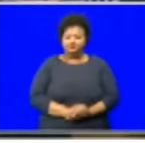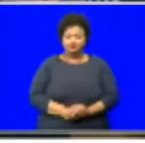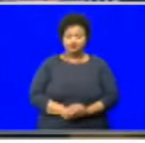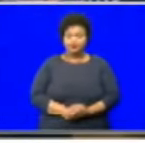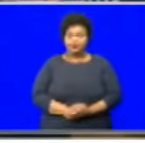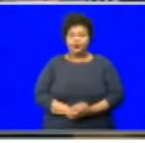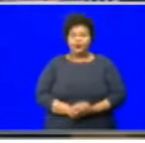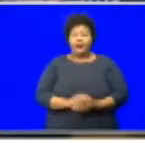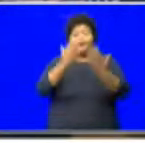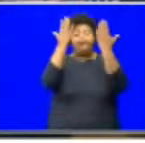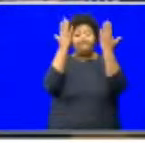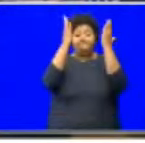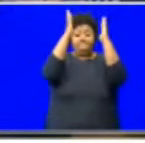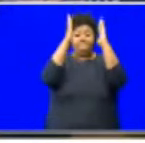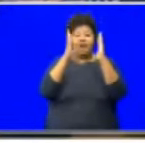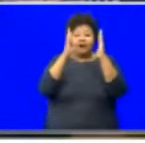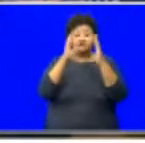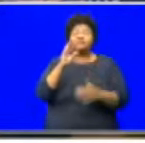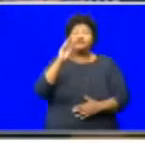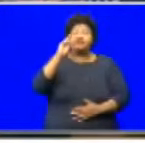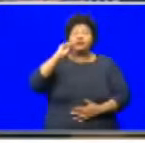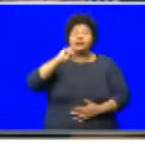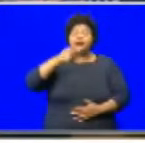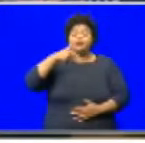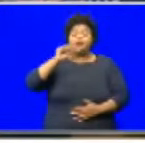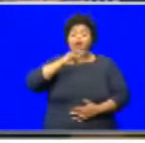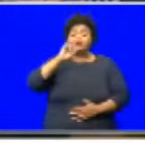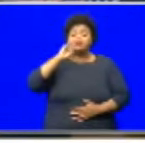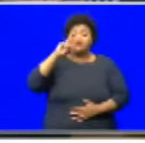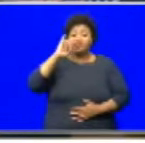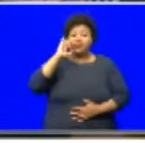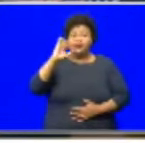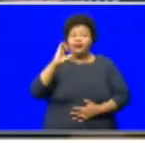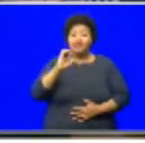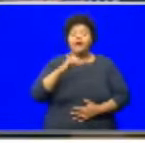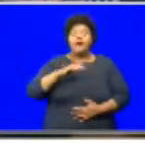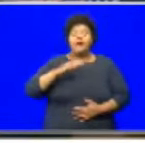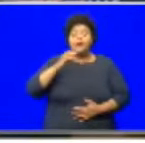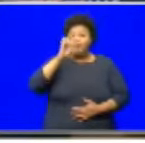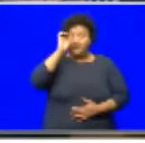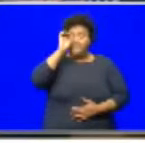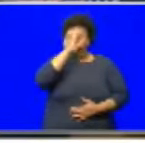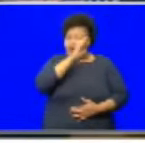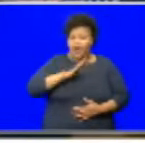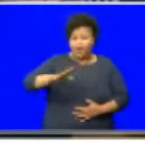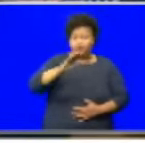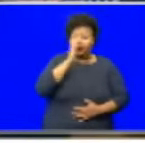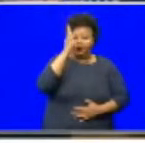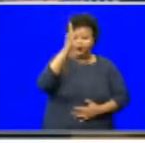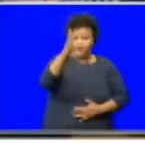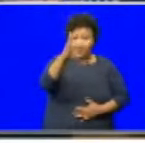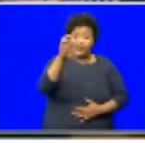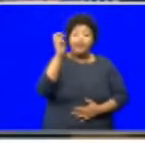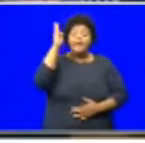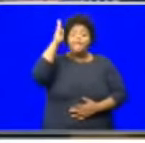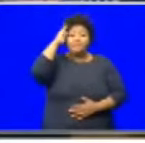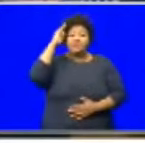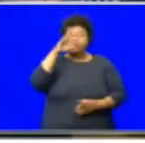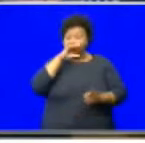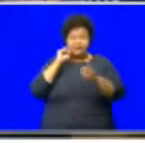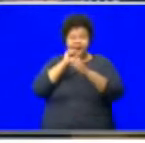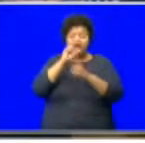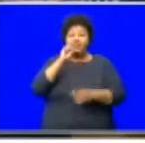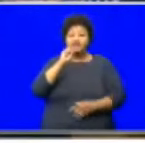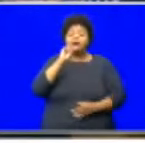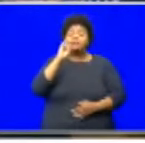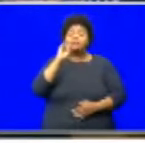Sikhulu sasemphakathini emgazini uMntanenkosi Sicunusa sithi lo mphakathi utawucala uhlelo lokululeka